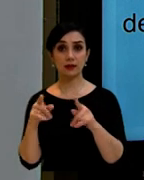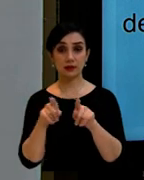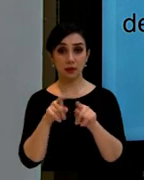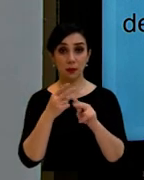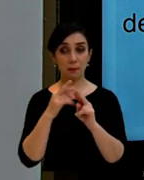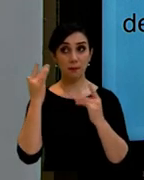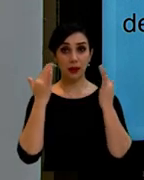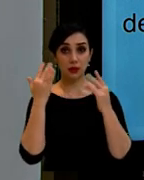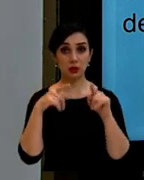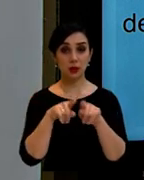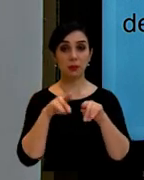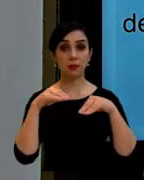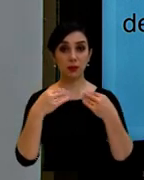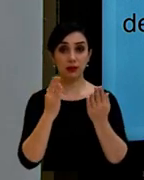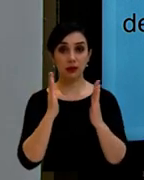ma'nosini bildirar edi.